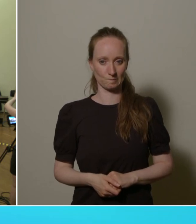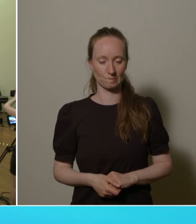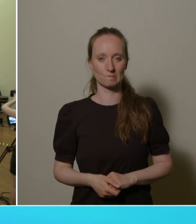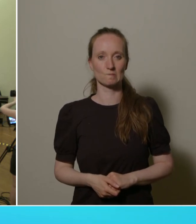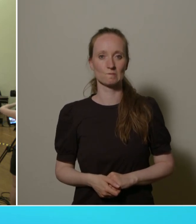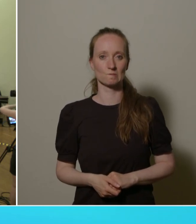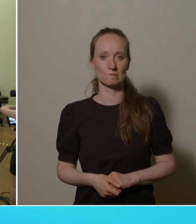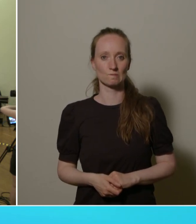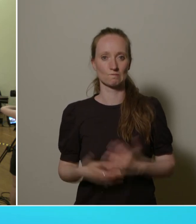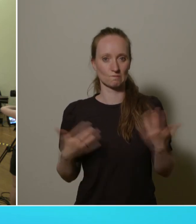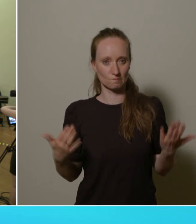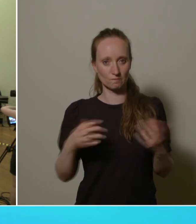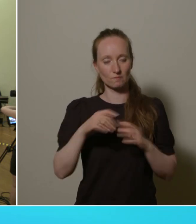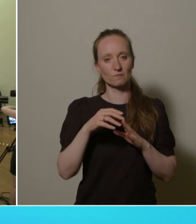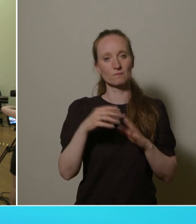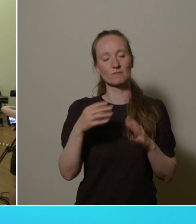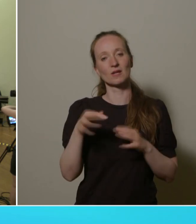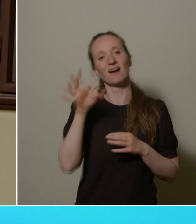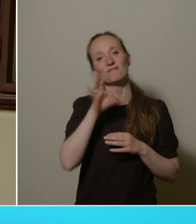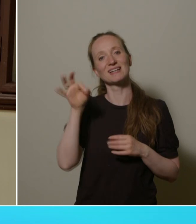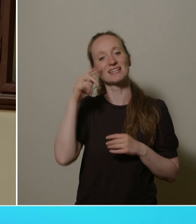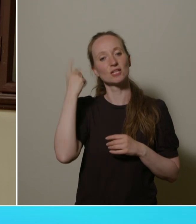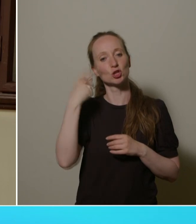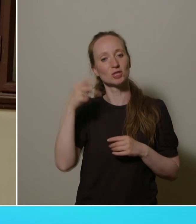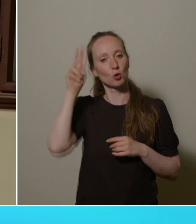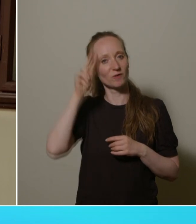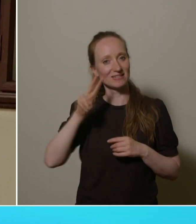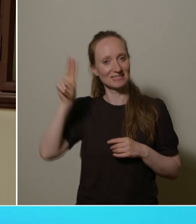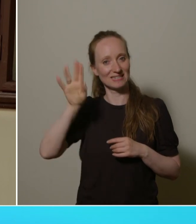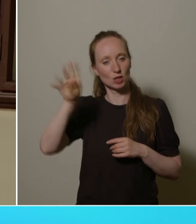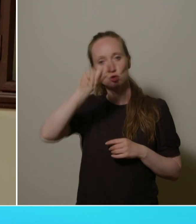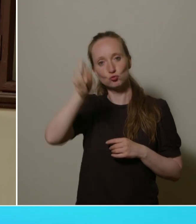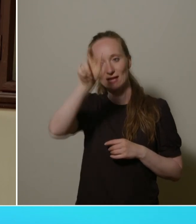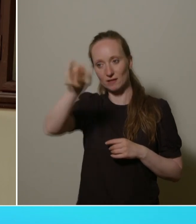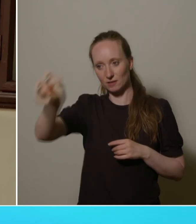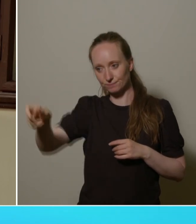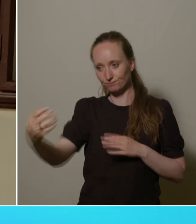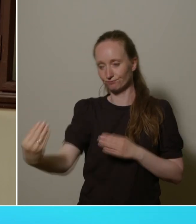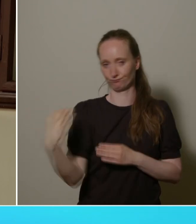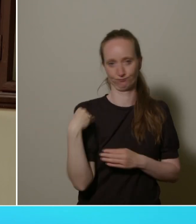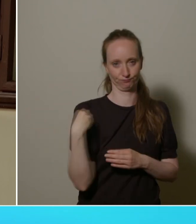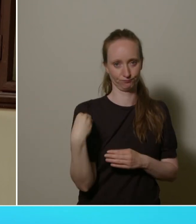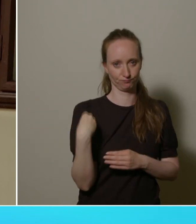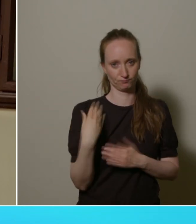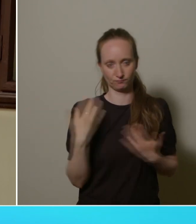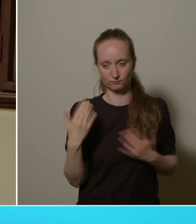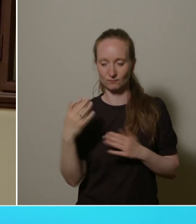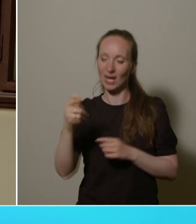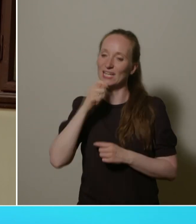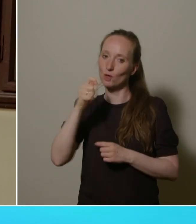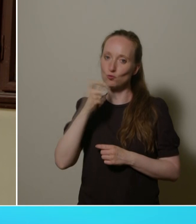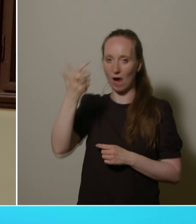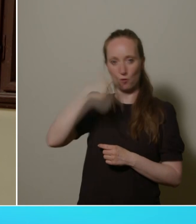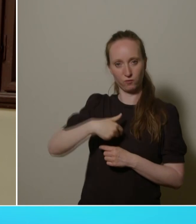Ja. Studierende der Friedrich-Schiller-Universität Jena sind auf mich zugekommen, um mich zu interviewen